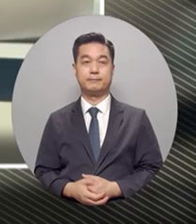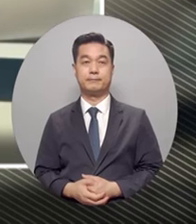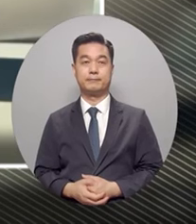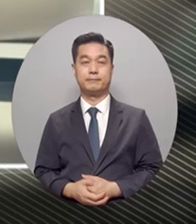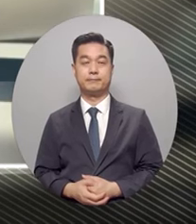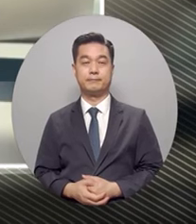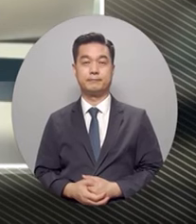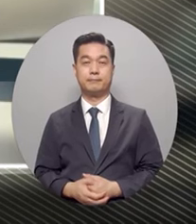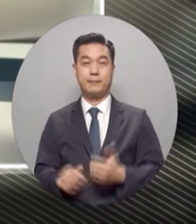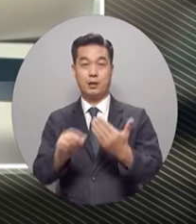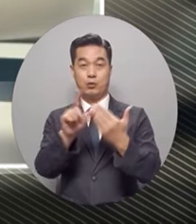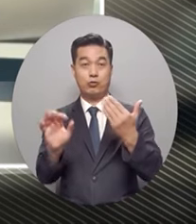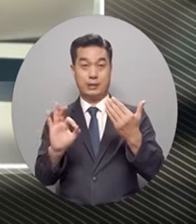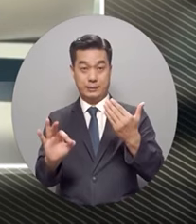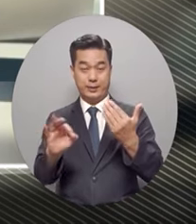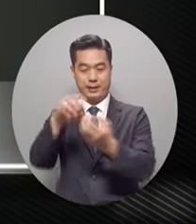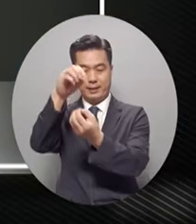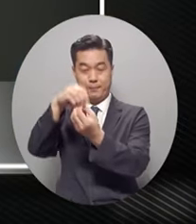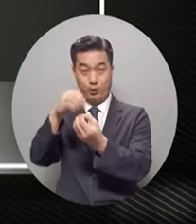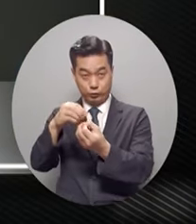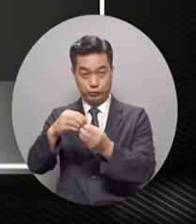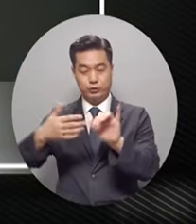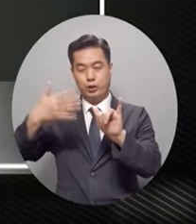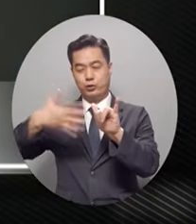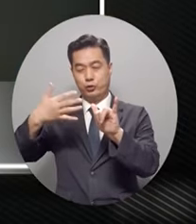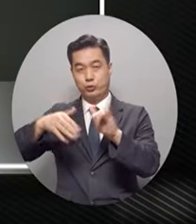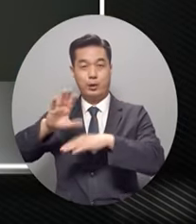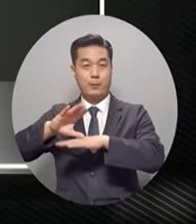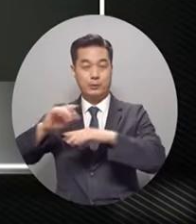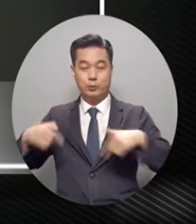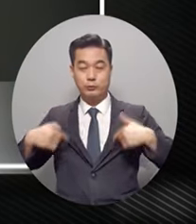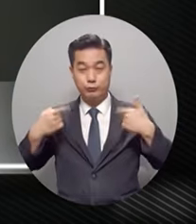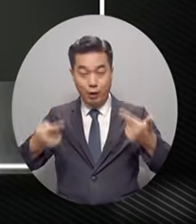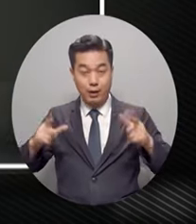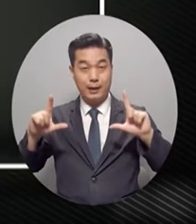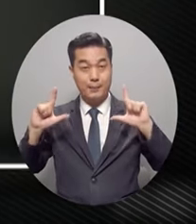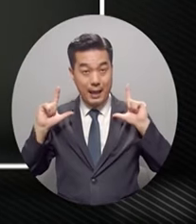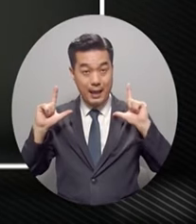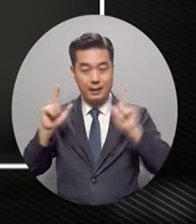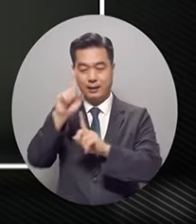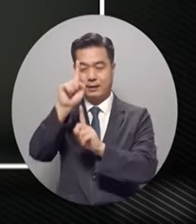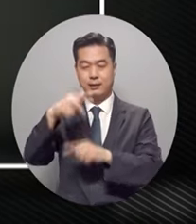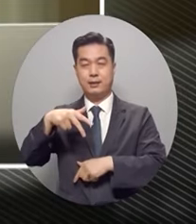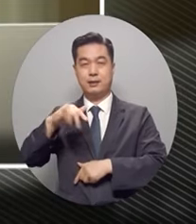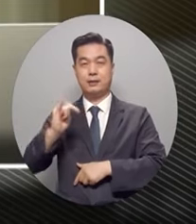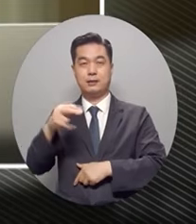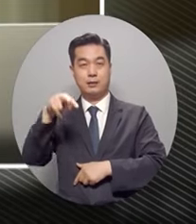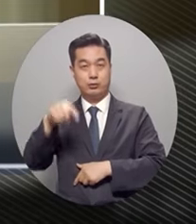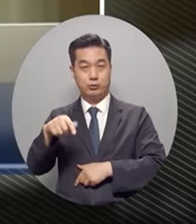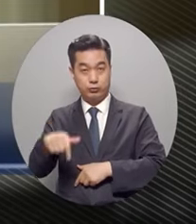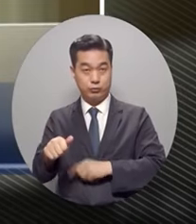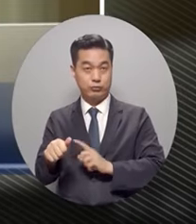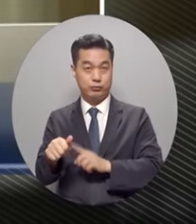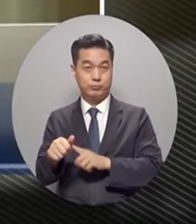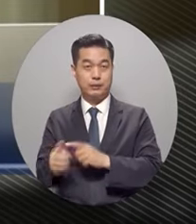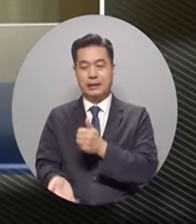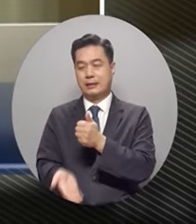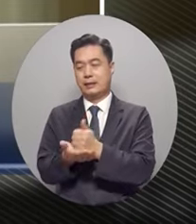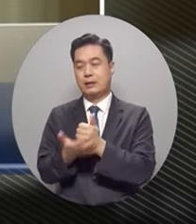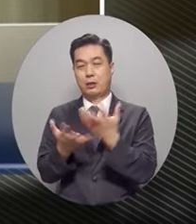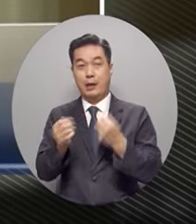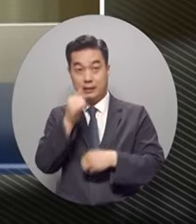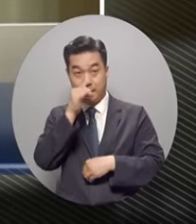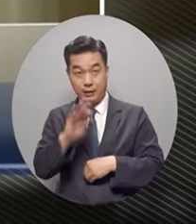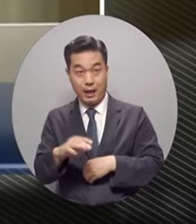지난 10일 한 보수 성향 매체의 유튜브 방송에 나온 이진숙 방송통신위원장. 칭찬도 많이 하고 있는데 이 별명이